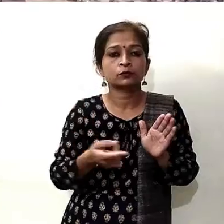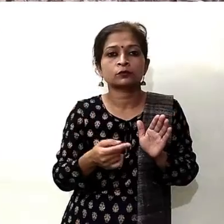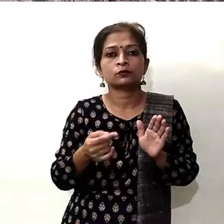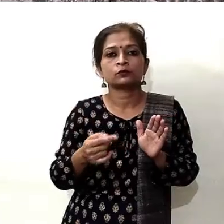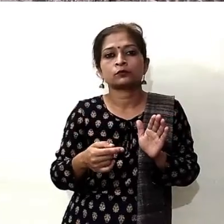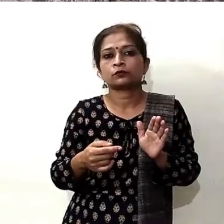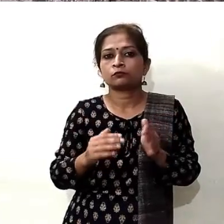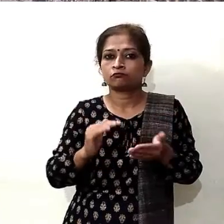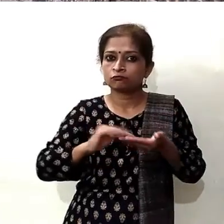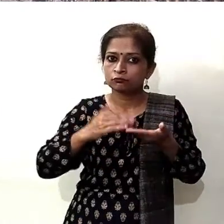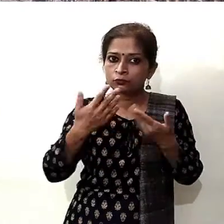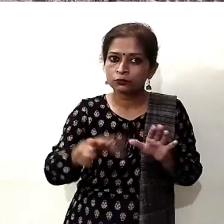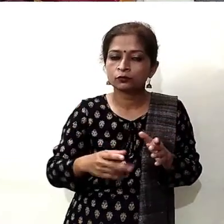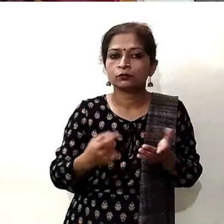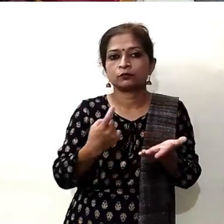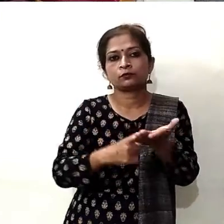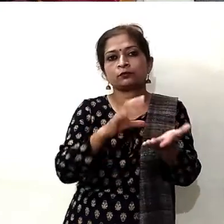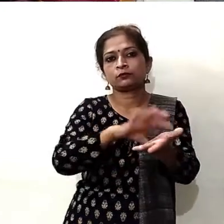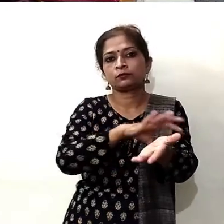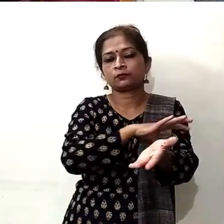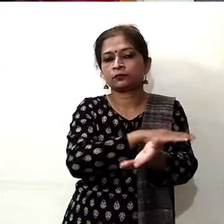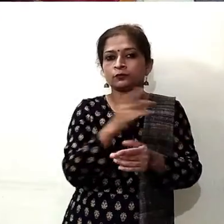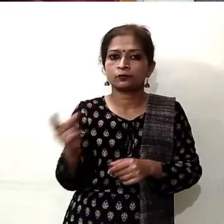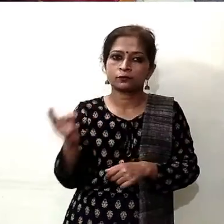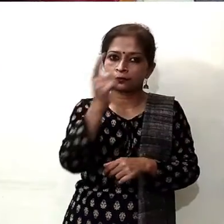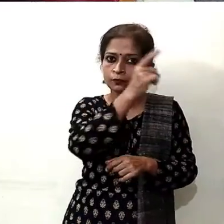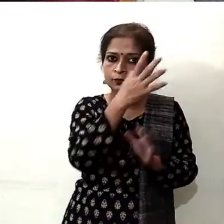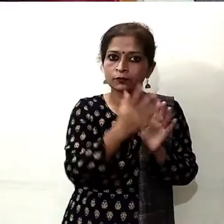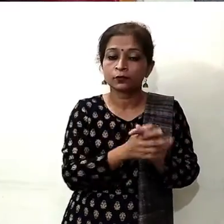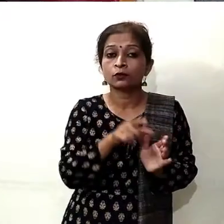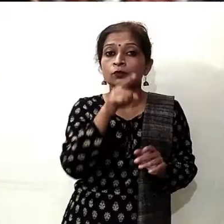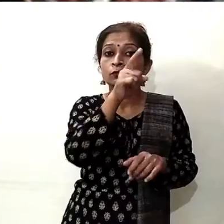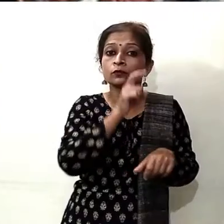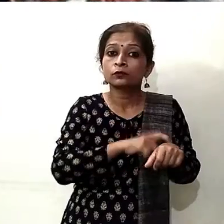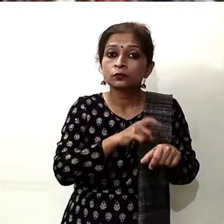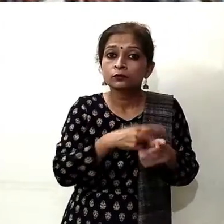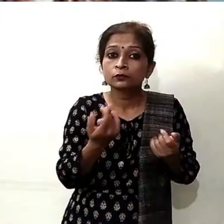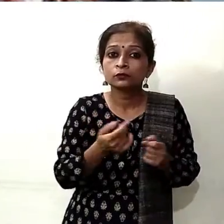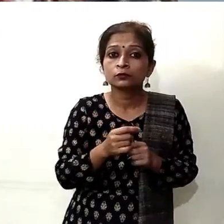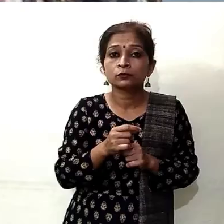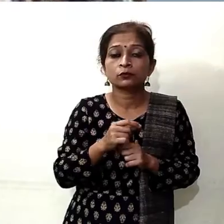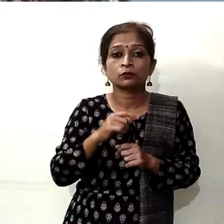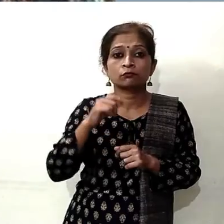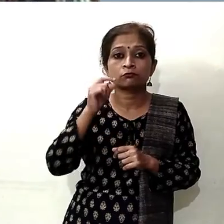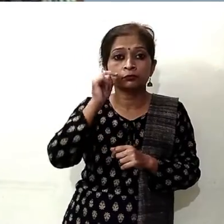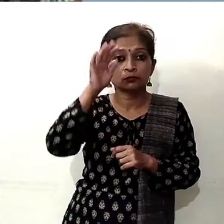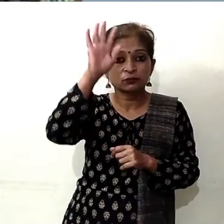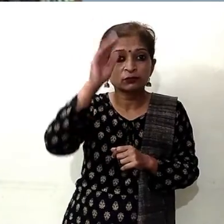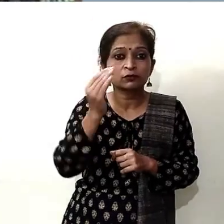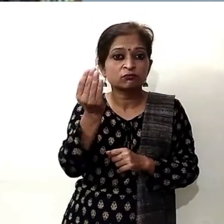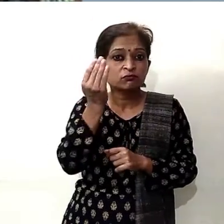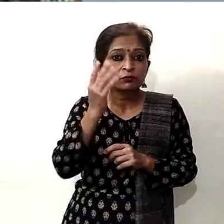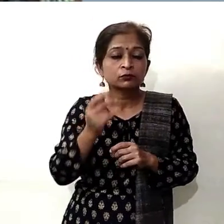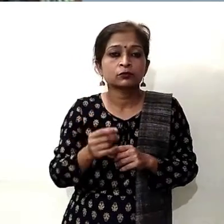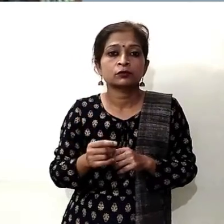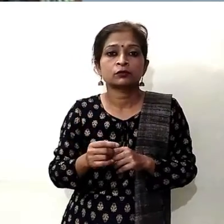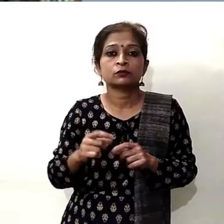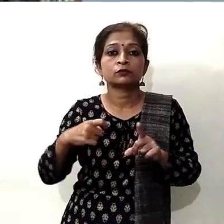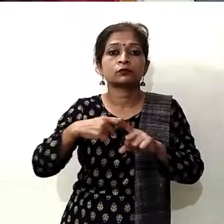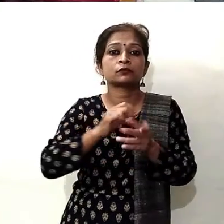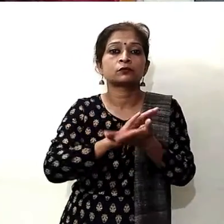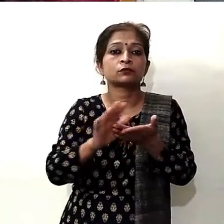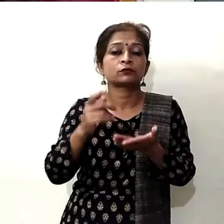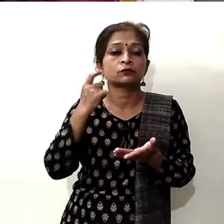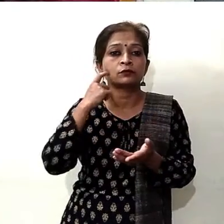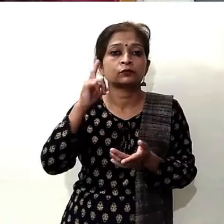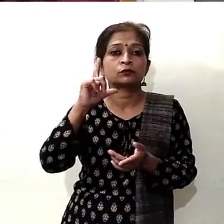राजस्थान, उस समय का सुल्तान, क्रूर सुल्तान अलाउद्दीन खिलजी था। जी।